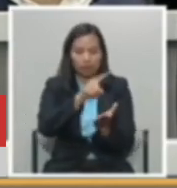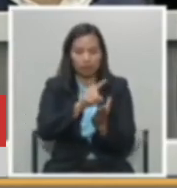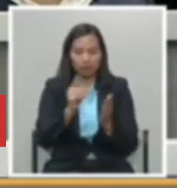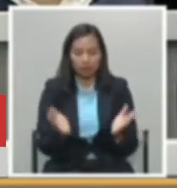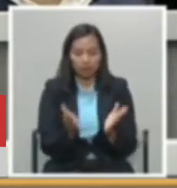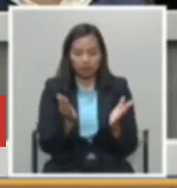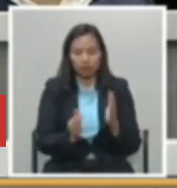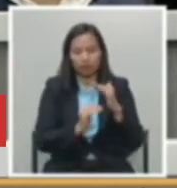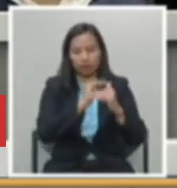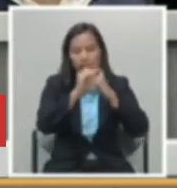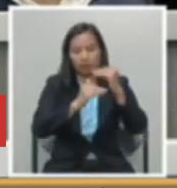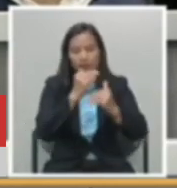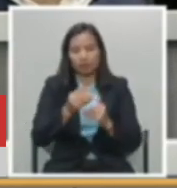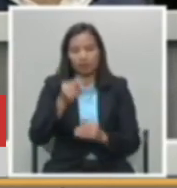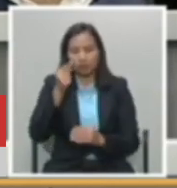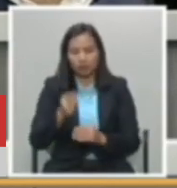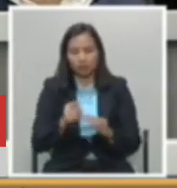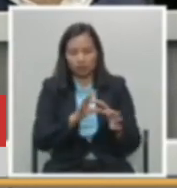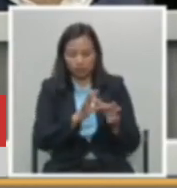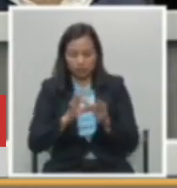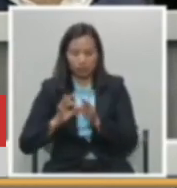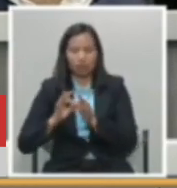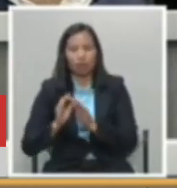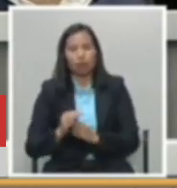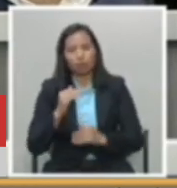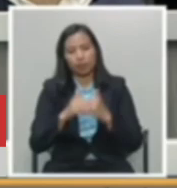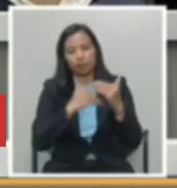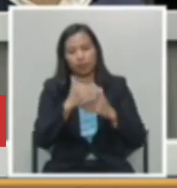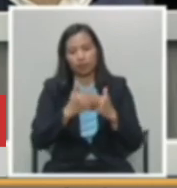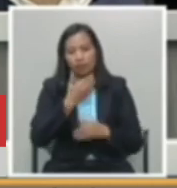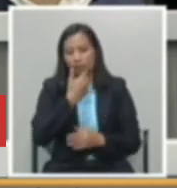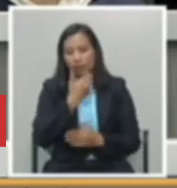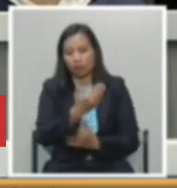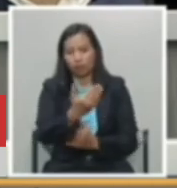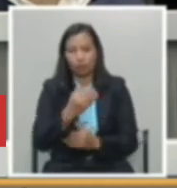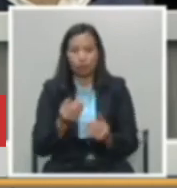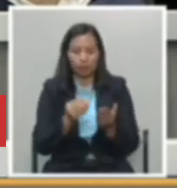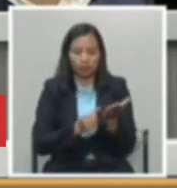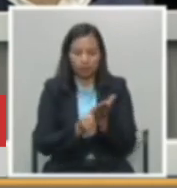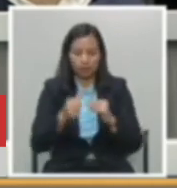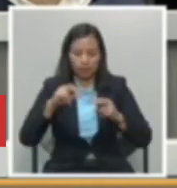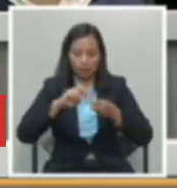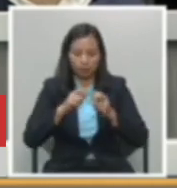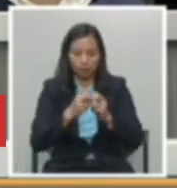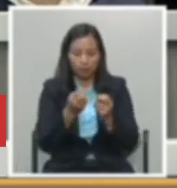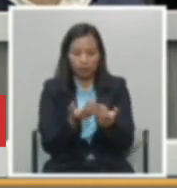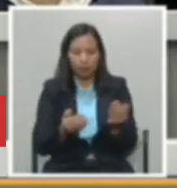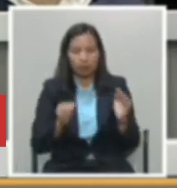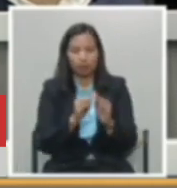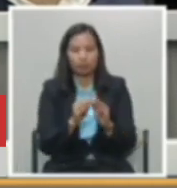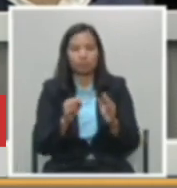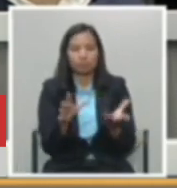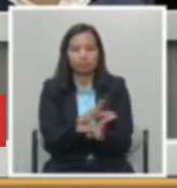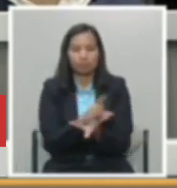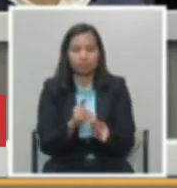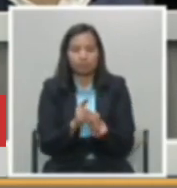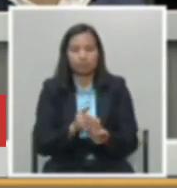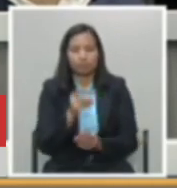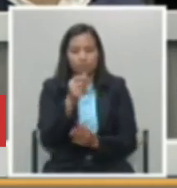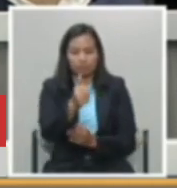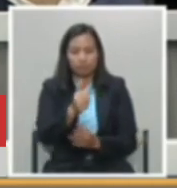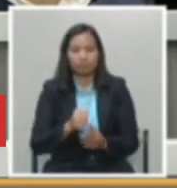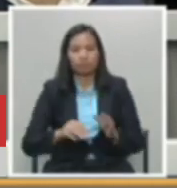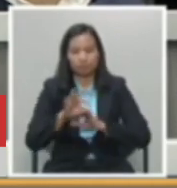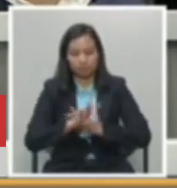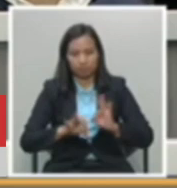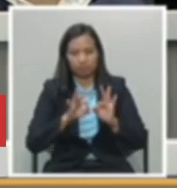นาอย่างจริงจังและต่อเนื่องนะคะมันจะแก้ปัญหาครอบครัวและแก้ปัญหาสังคมได้เพราะเขานั่นแหละจึงจะ